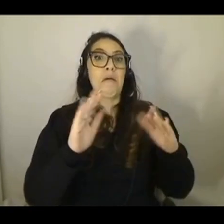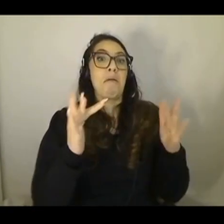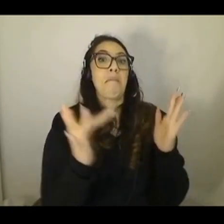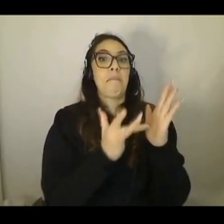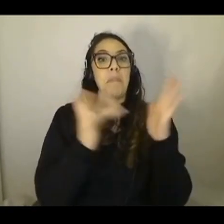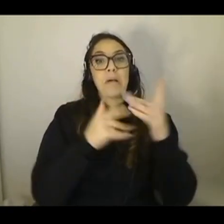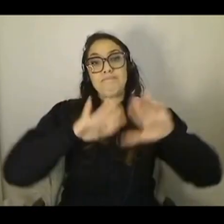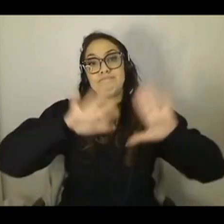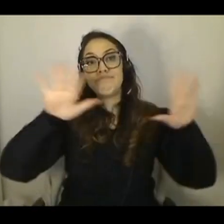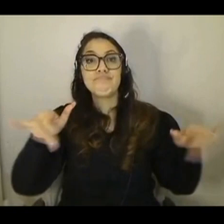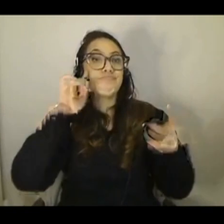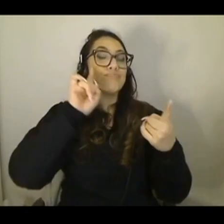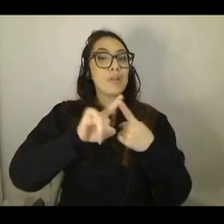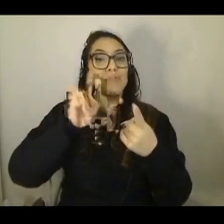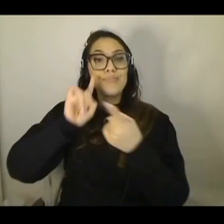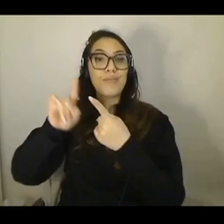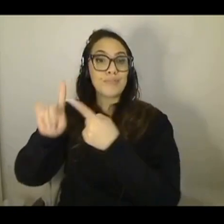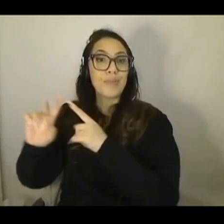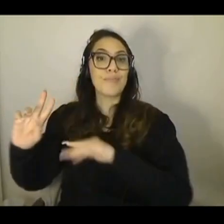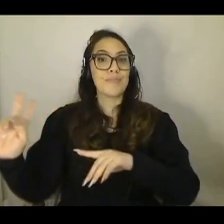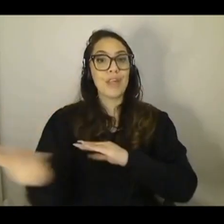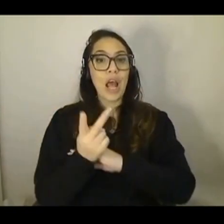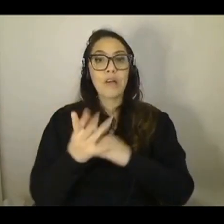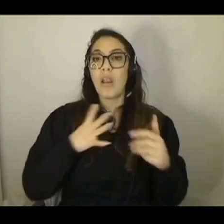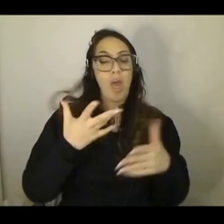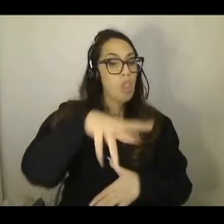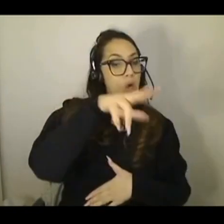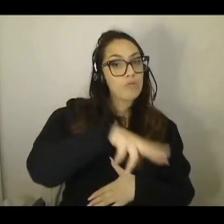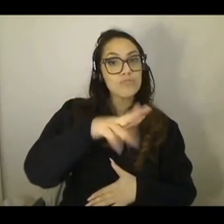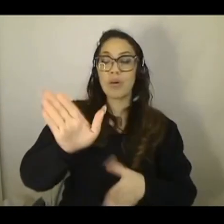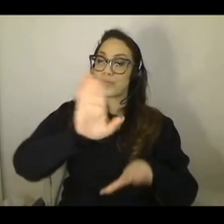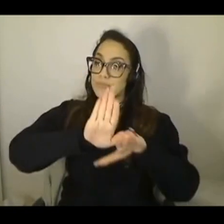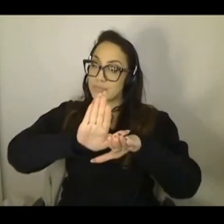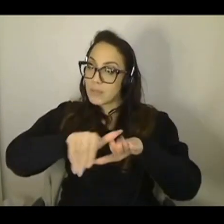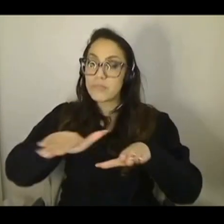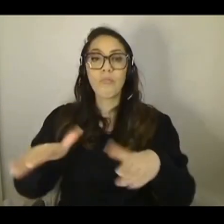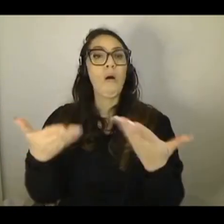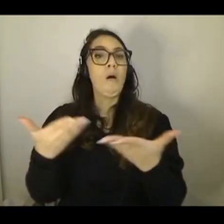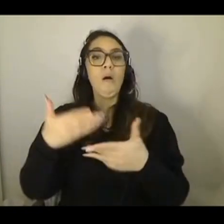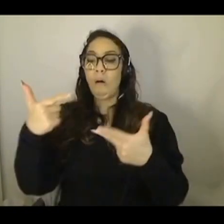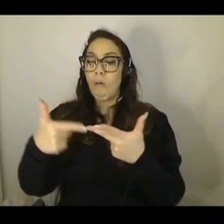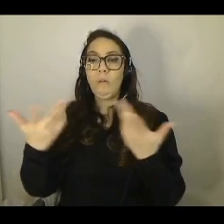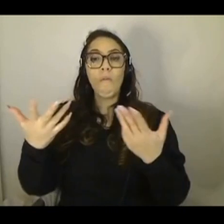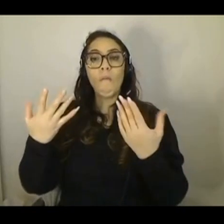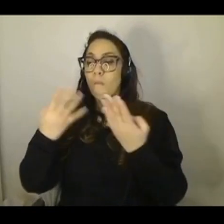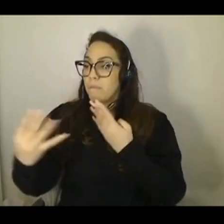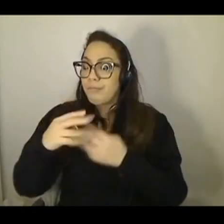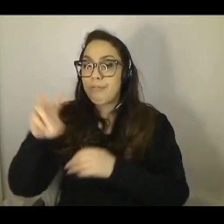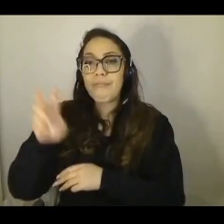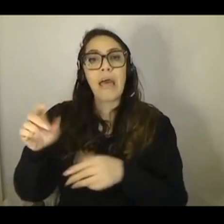thématiques suivies par la délégation. Donc le logement, le stationnement, les espaces verts, les